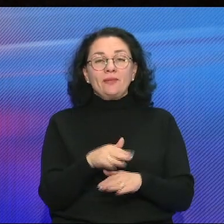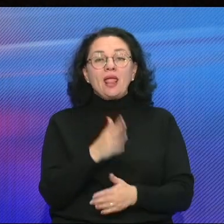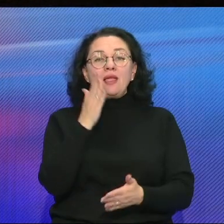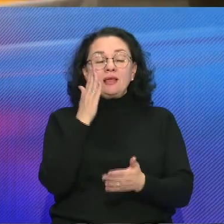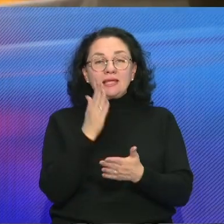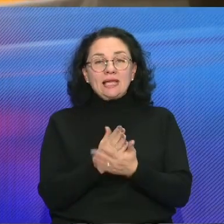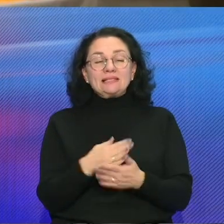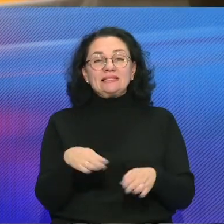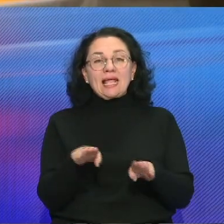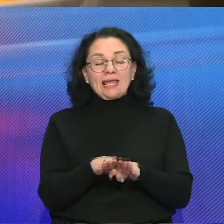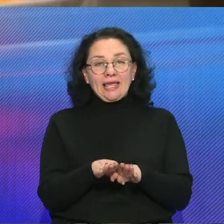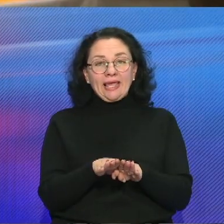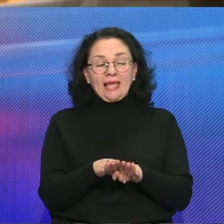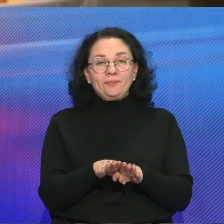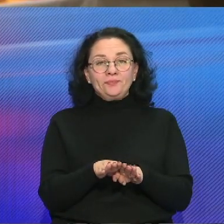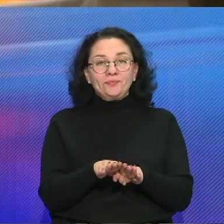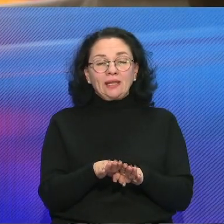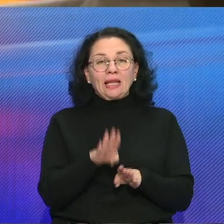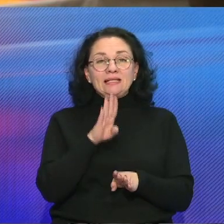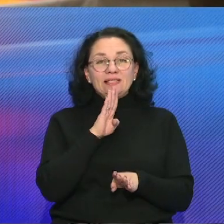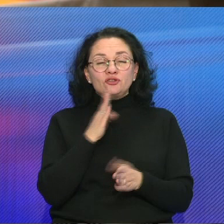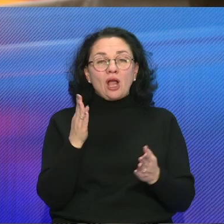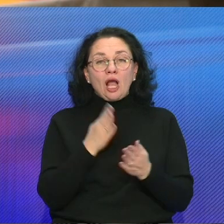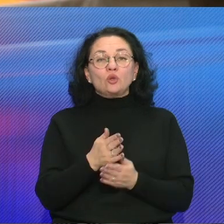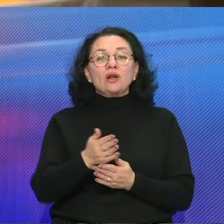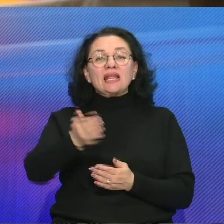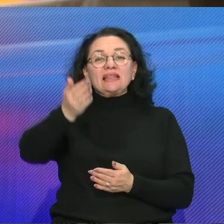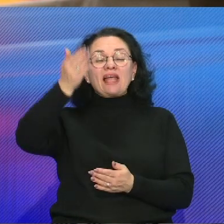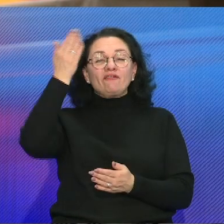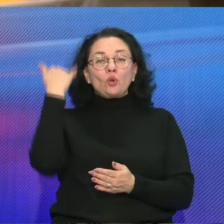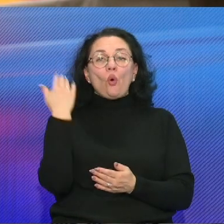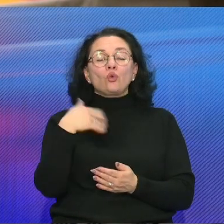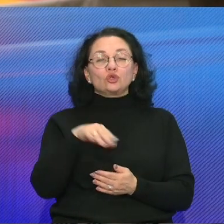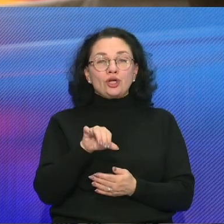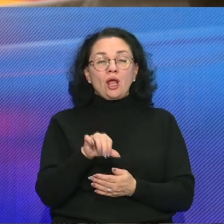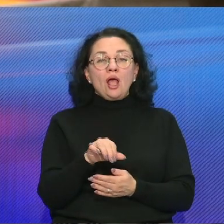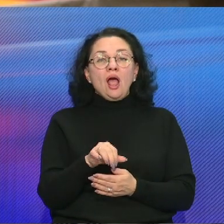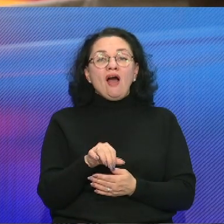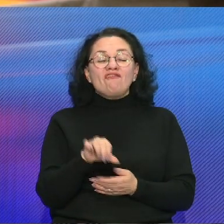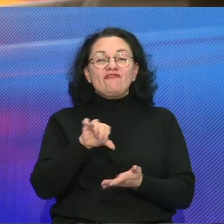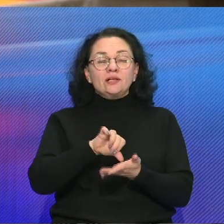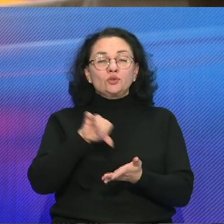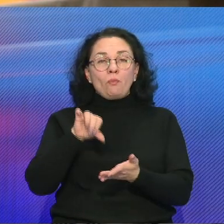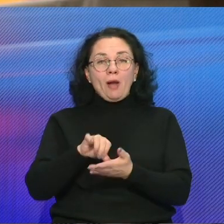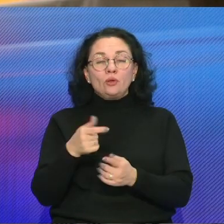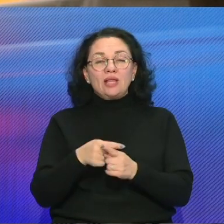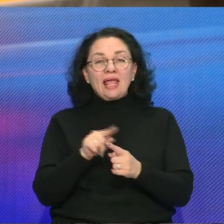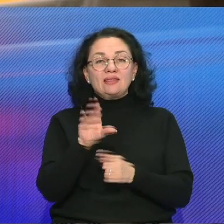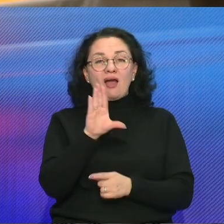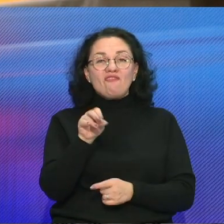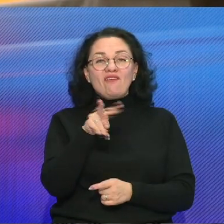которые уже достаточно давно и неплохо борются, уже боролись на республиканской спартакиаде школьников. Это Валерия